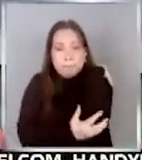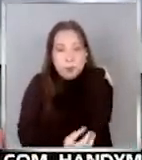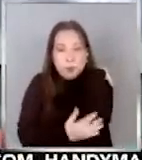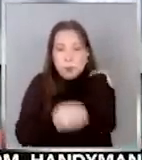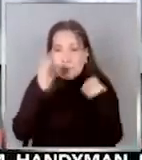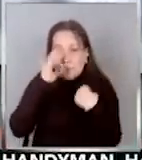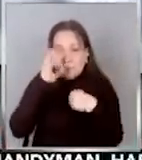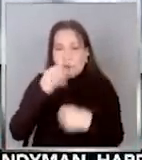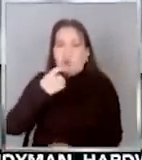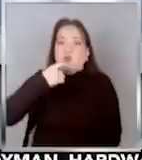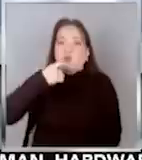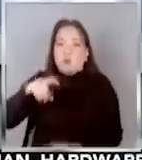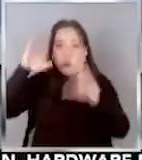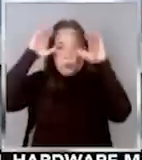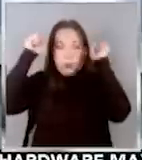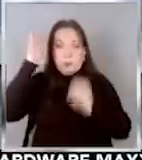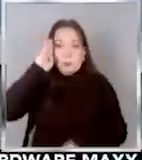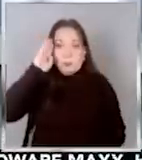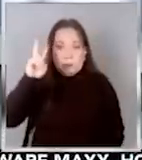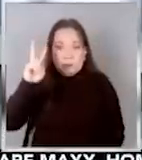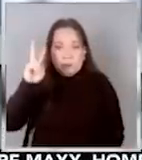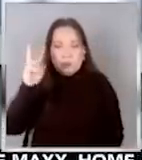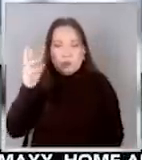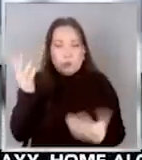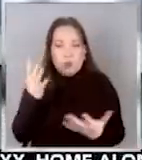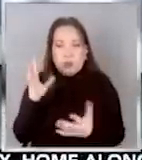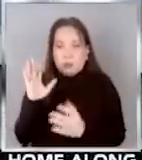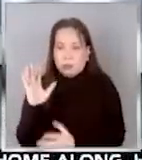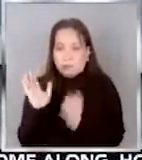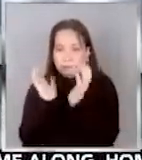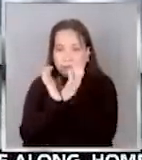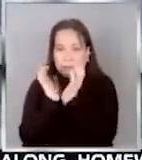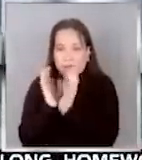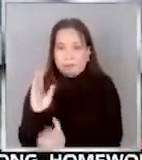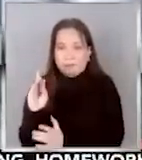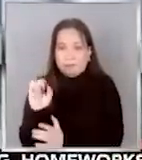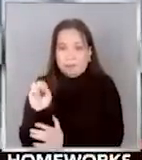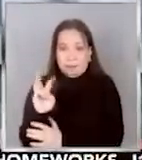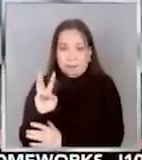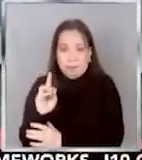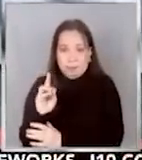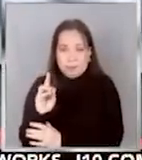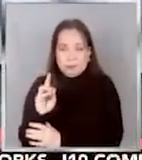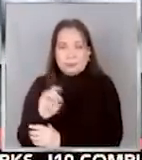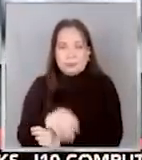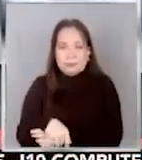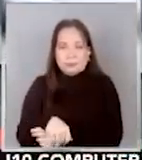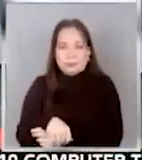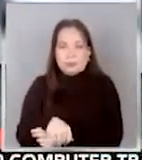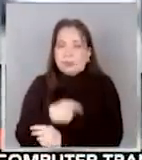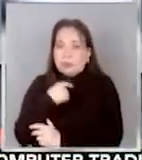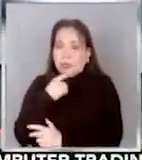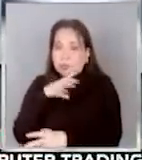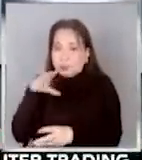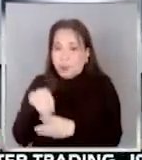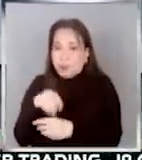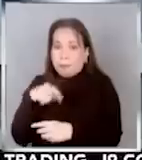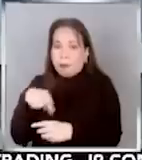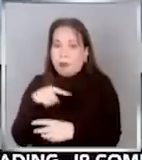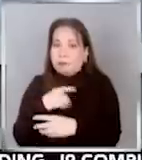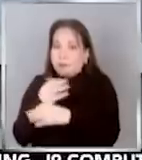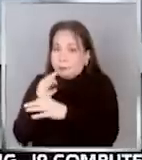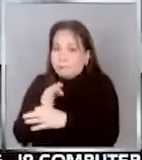ni Pangulong Bongbong Marcos sa Department of Social Welfare and Development o DSWD. Kabilang sa kanyang pinapaayos,